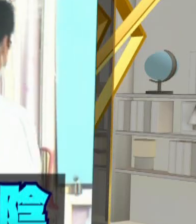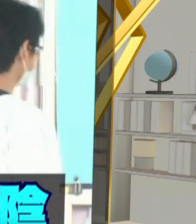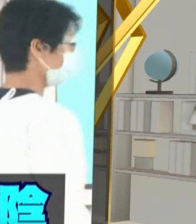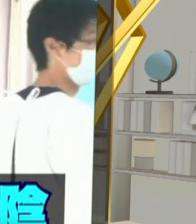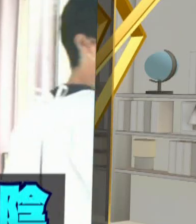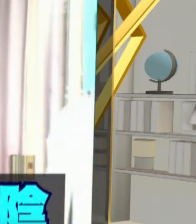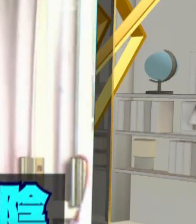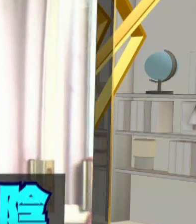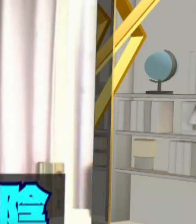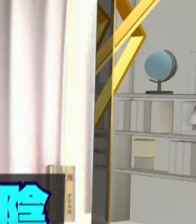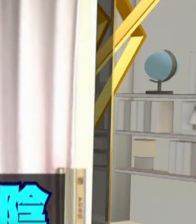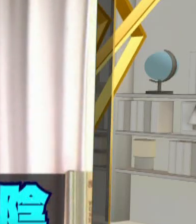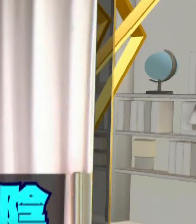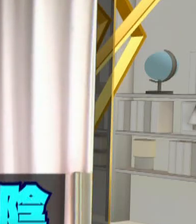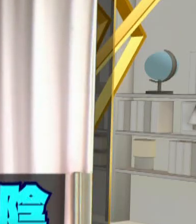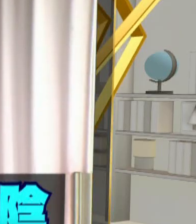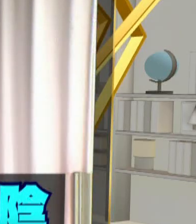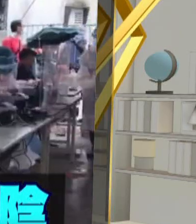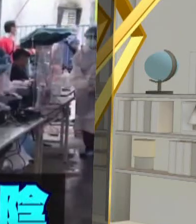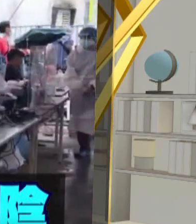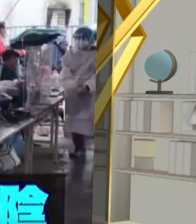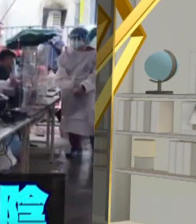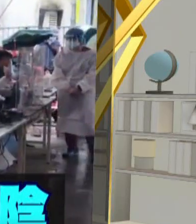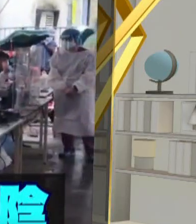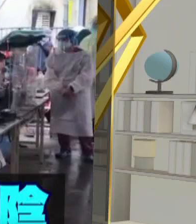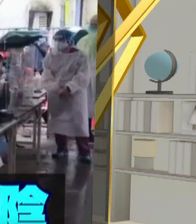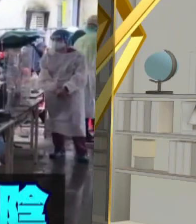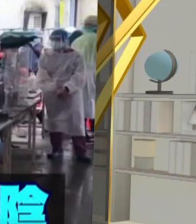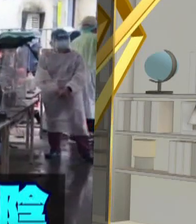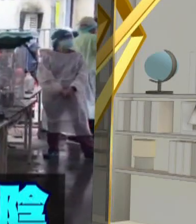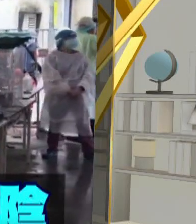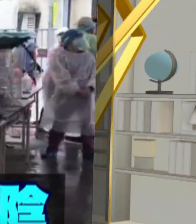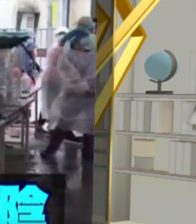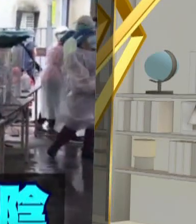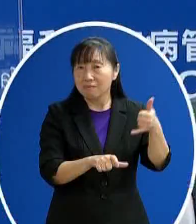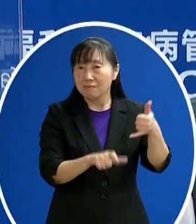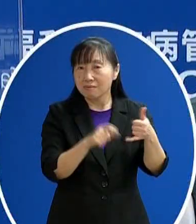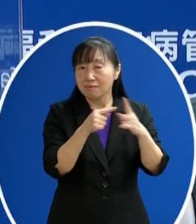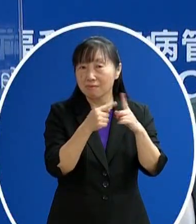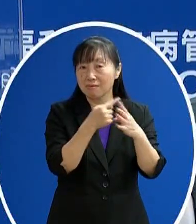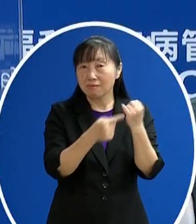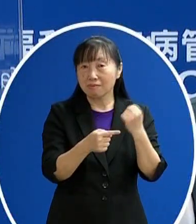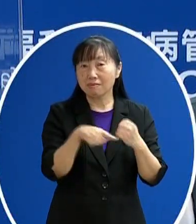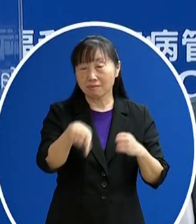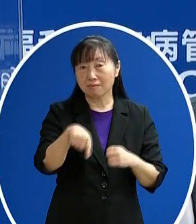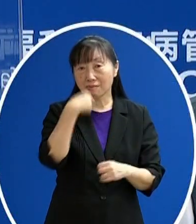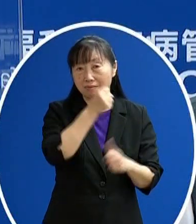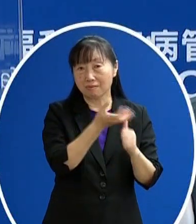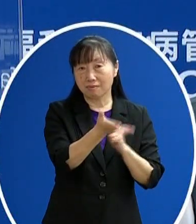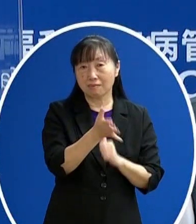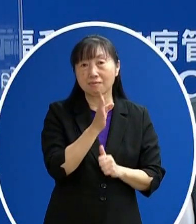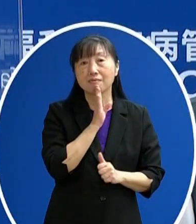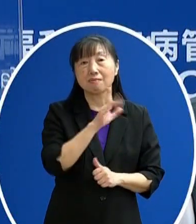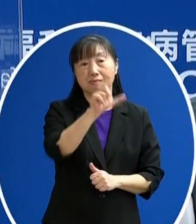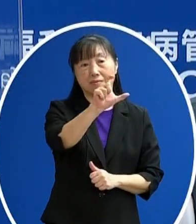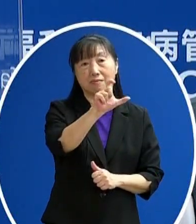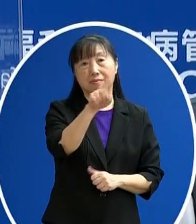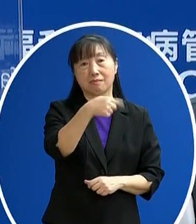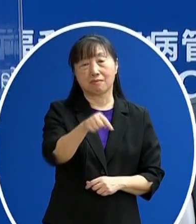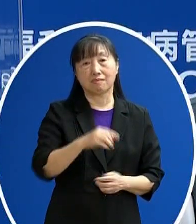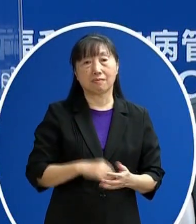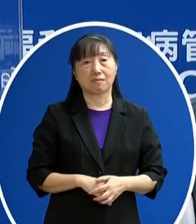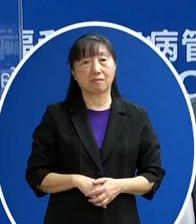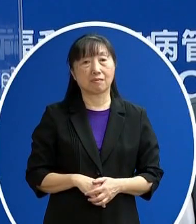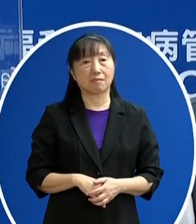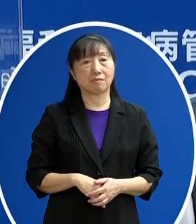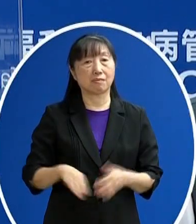屏东芳寮确诊果农，是否被感染呢？目前还要观察。 本土的病例有60，那